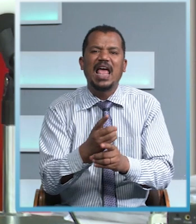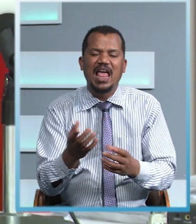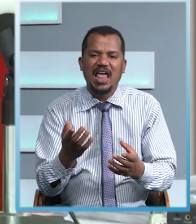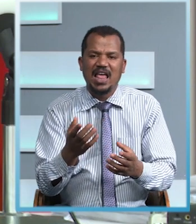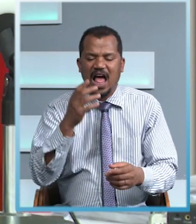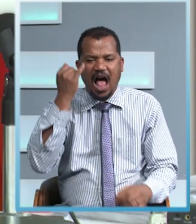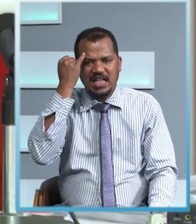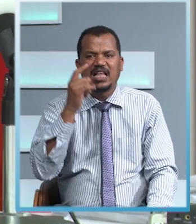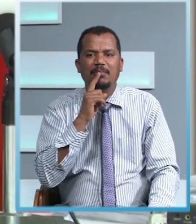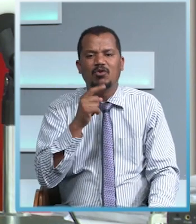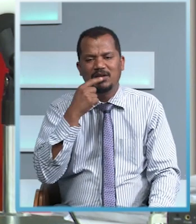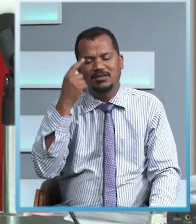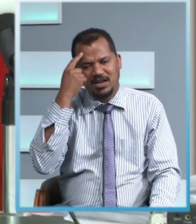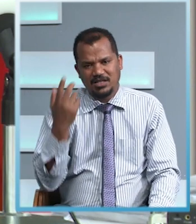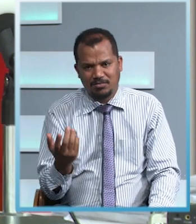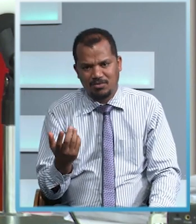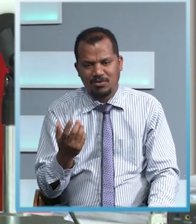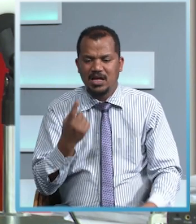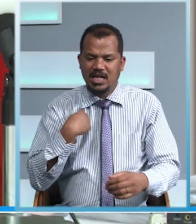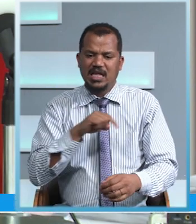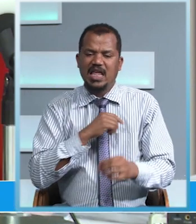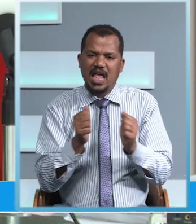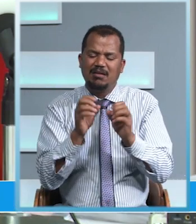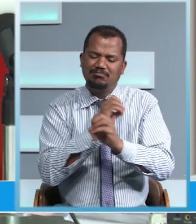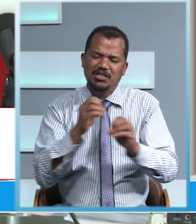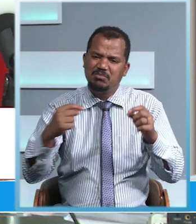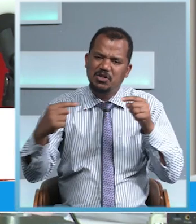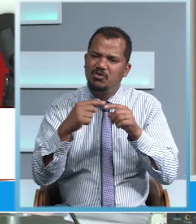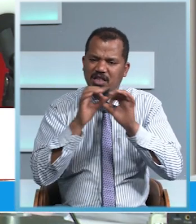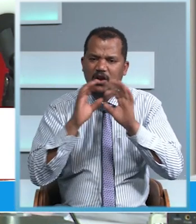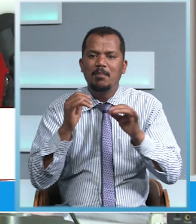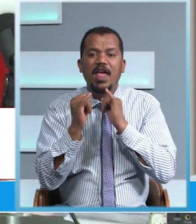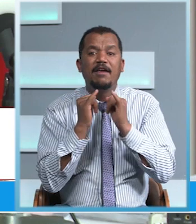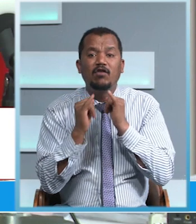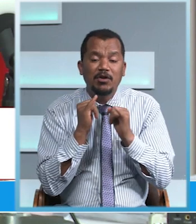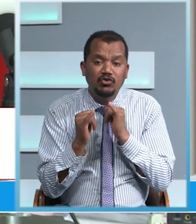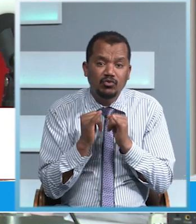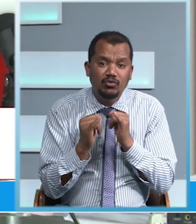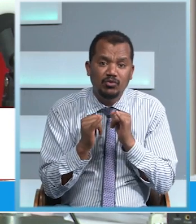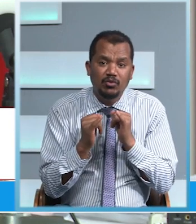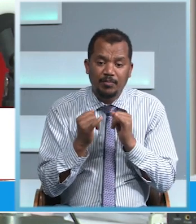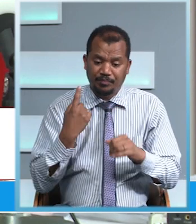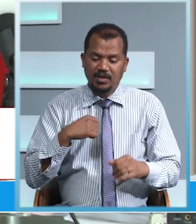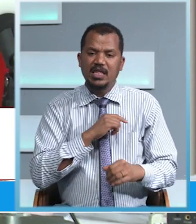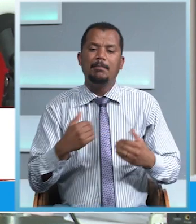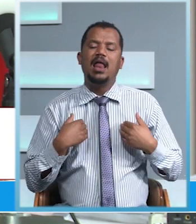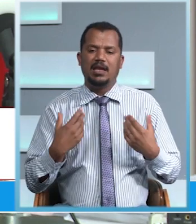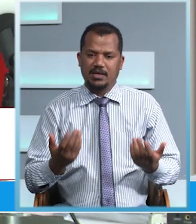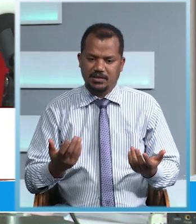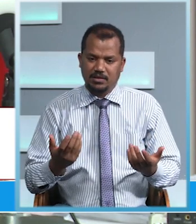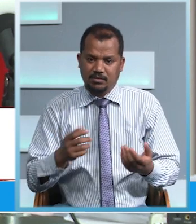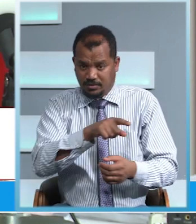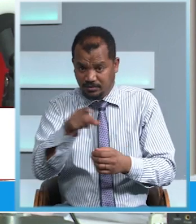የተፈበረከ ሐሳብ ነው ብለን ነው የምንወስደው ያለ እንጂ ከኛ ጋራ ምንም ግንኙነት የለውም። ኢንፎርሜሽኑ ያው እኛም